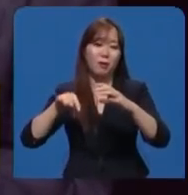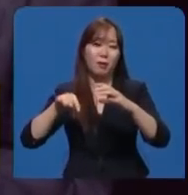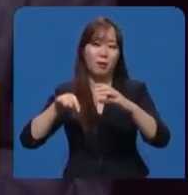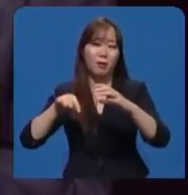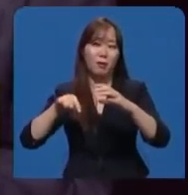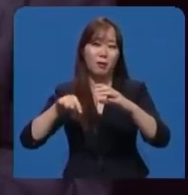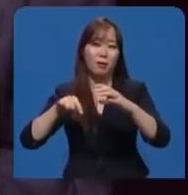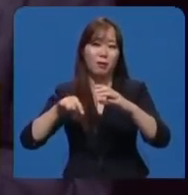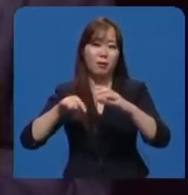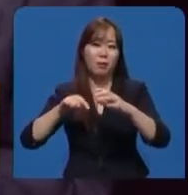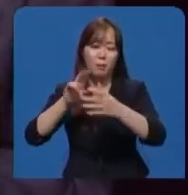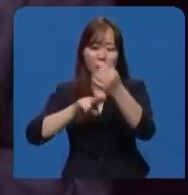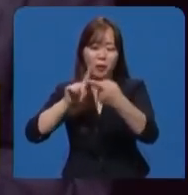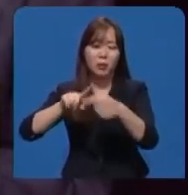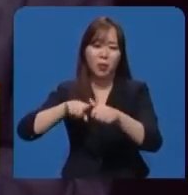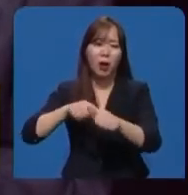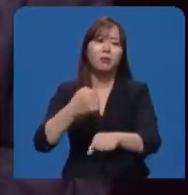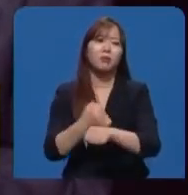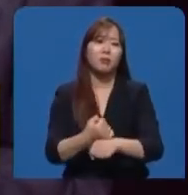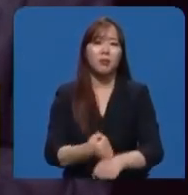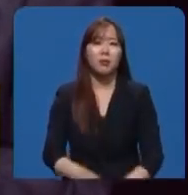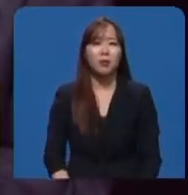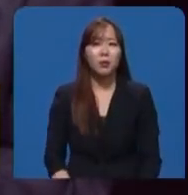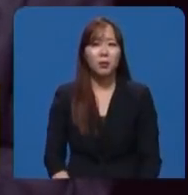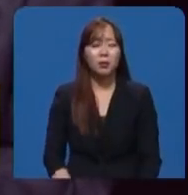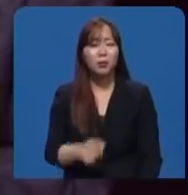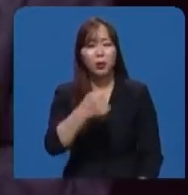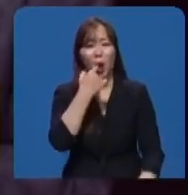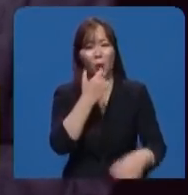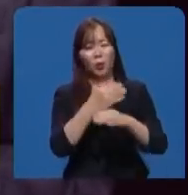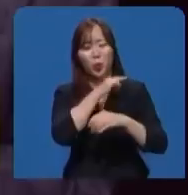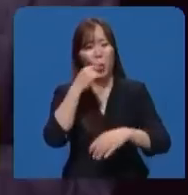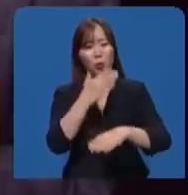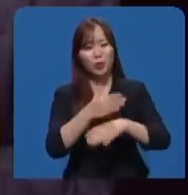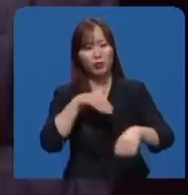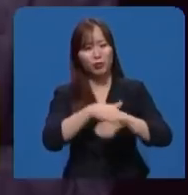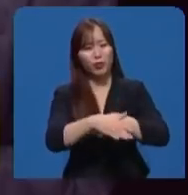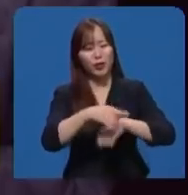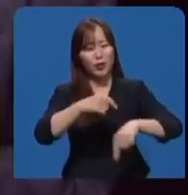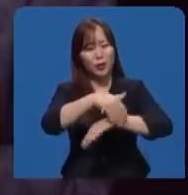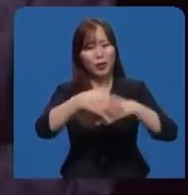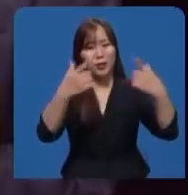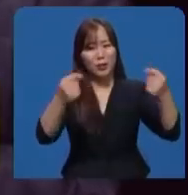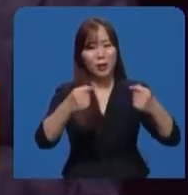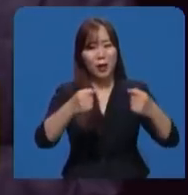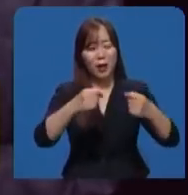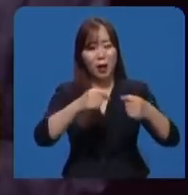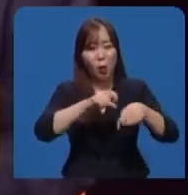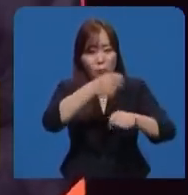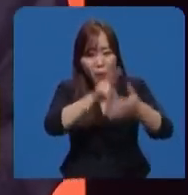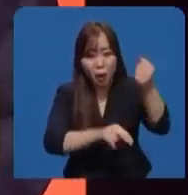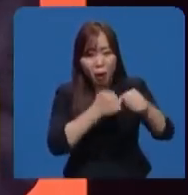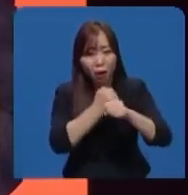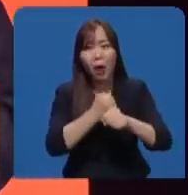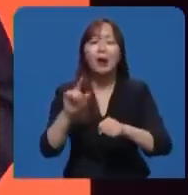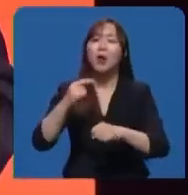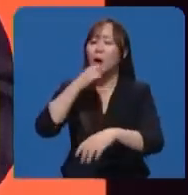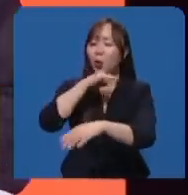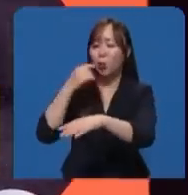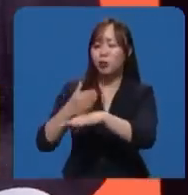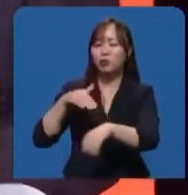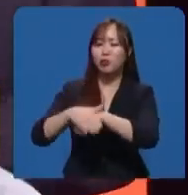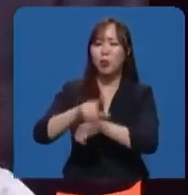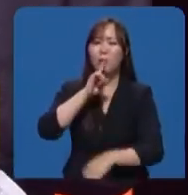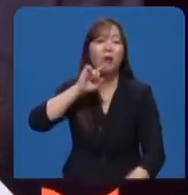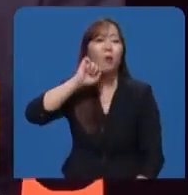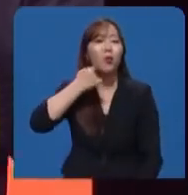매각 강제를 하는 거죠. 그건 그 공산주의 정책 아니에요? 그 공산주의는 네. 아니죠. 강제 매각을 시키겠다. 아니, 그건 공산주의라고는